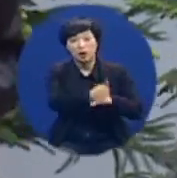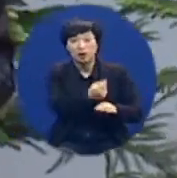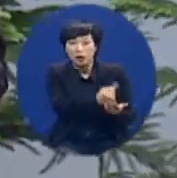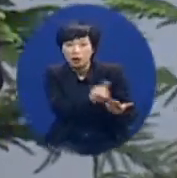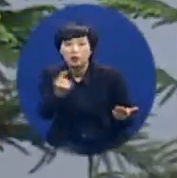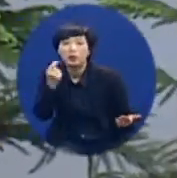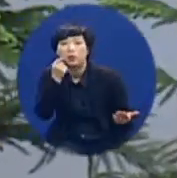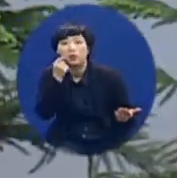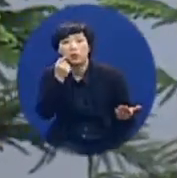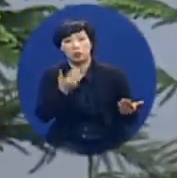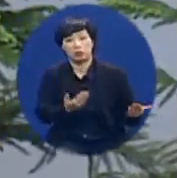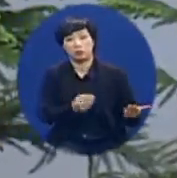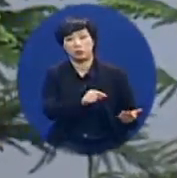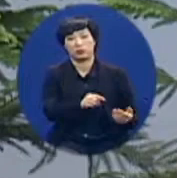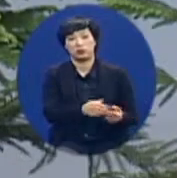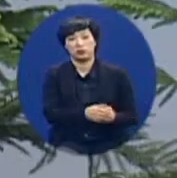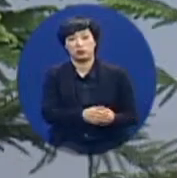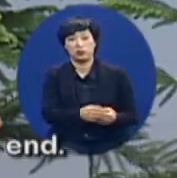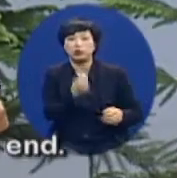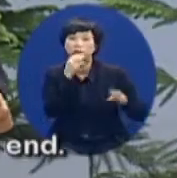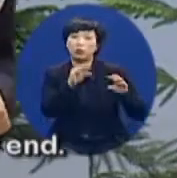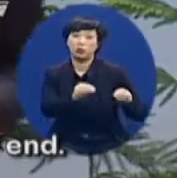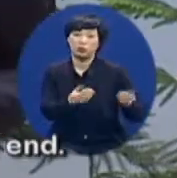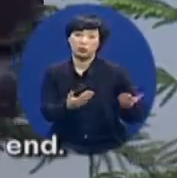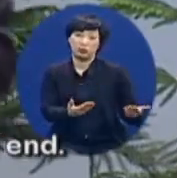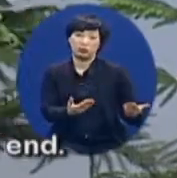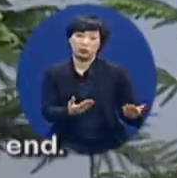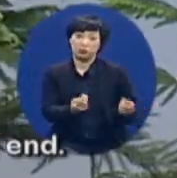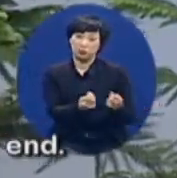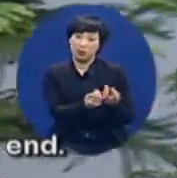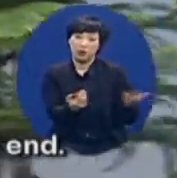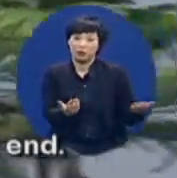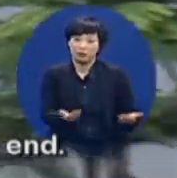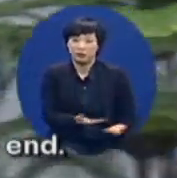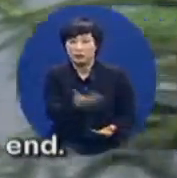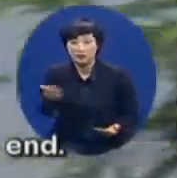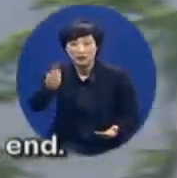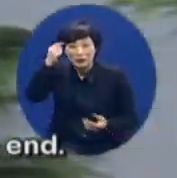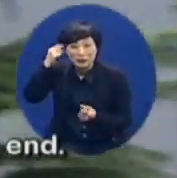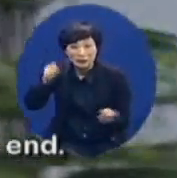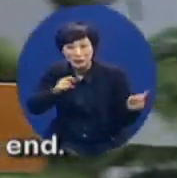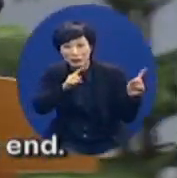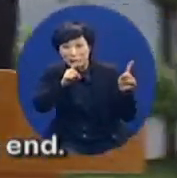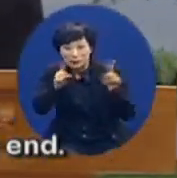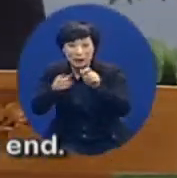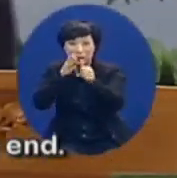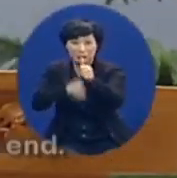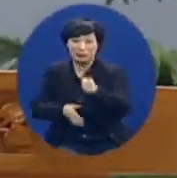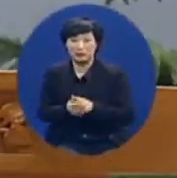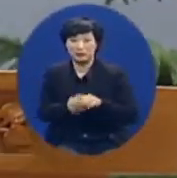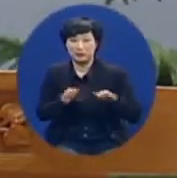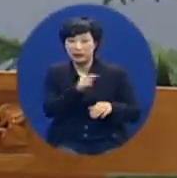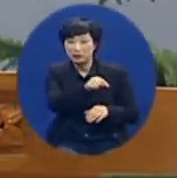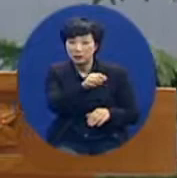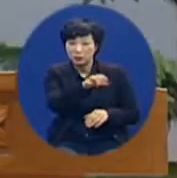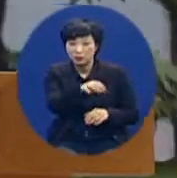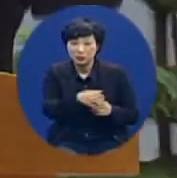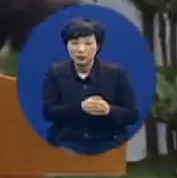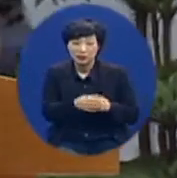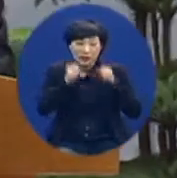없을 때는 인생은 끝나고 많는 거야 우리 정신 바짝 채서 그러나 거기서